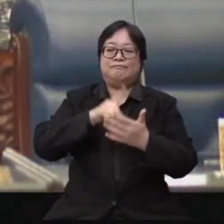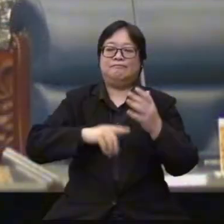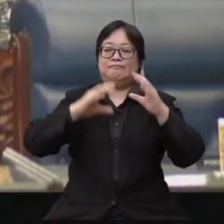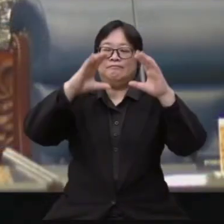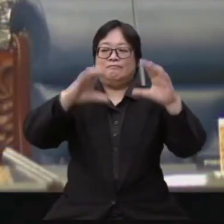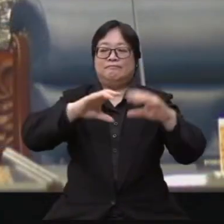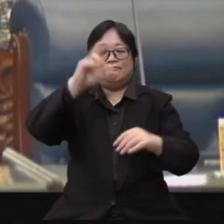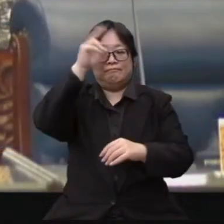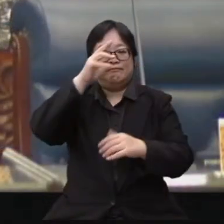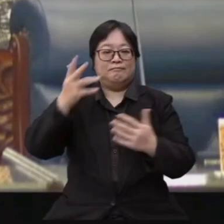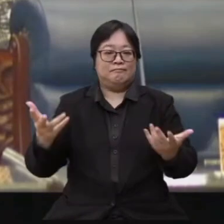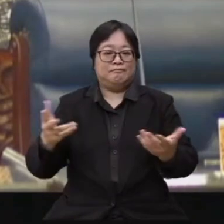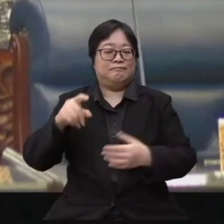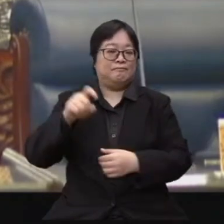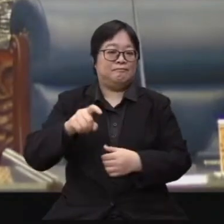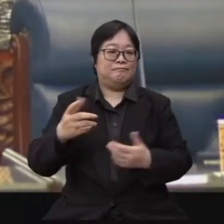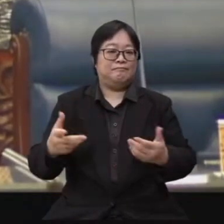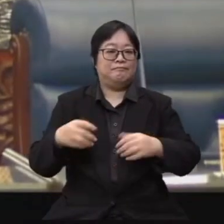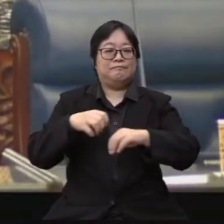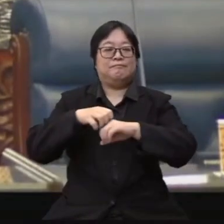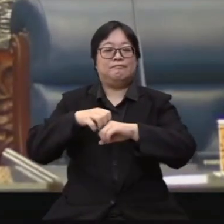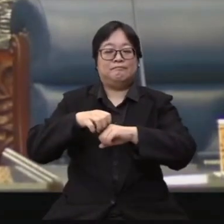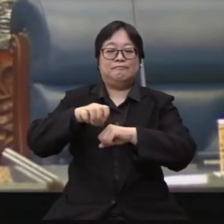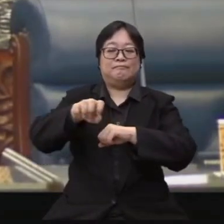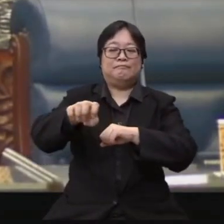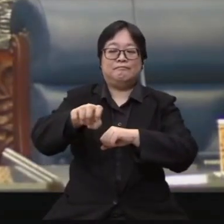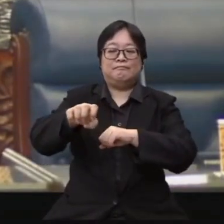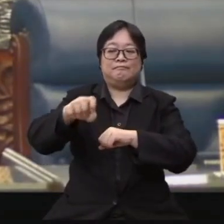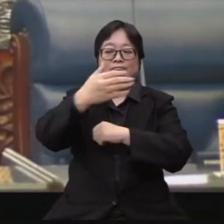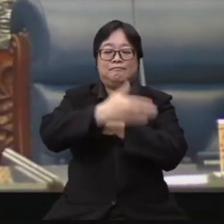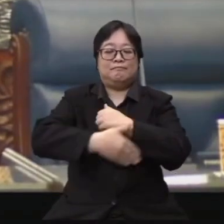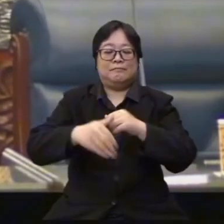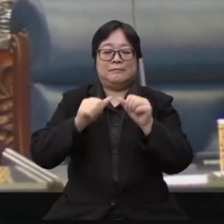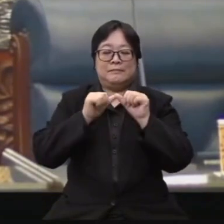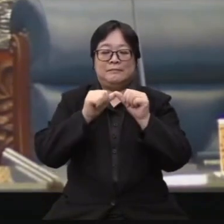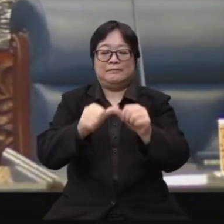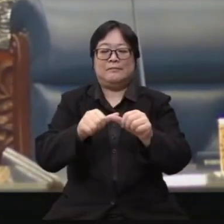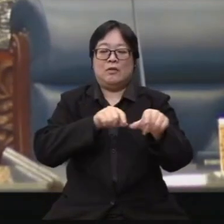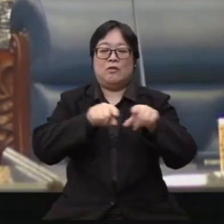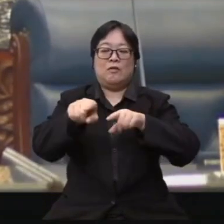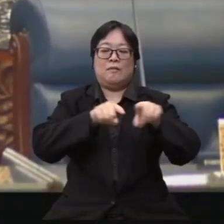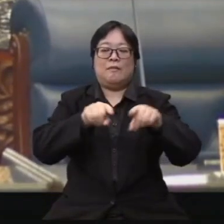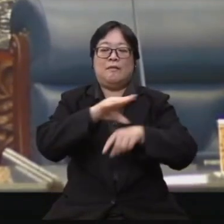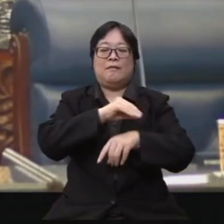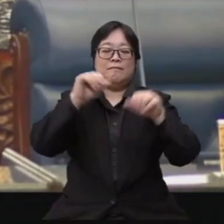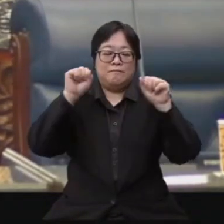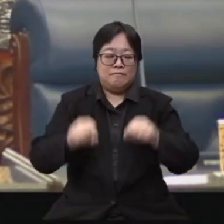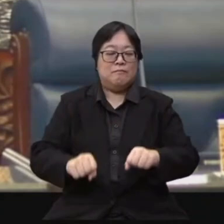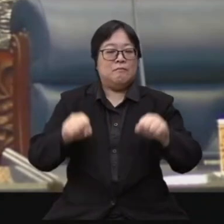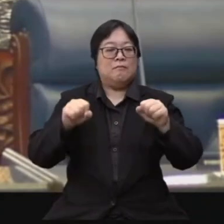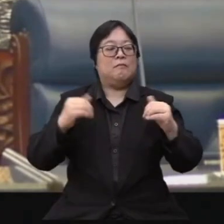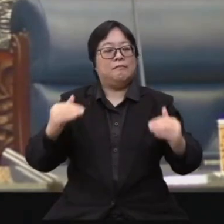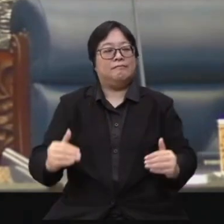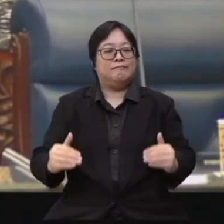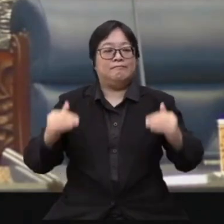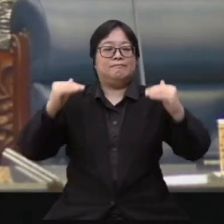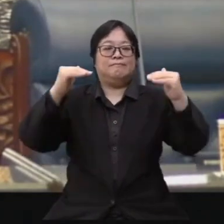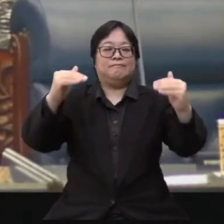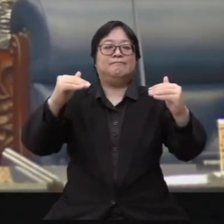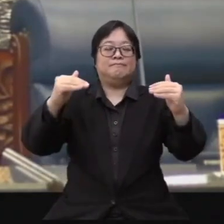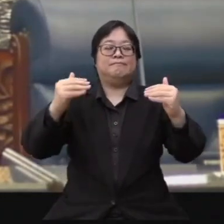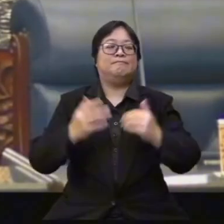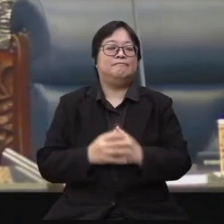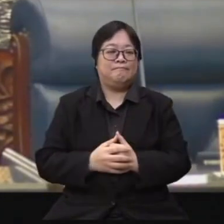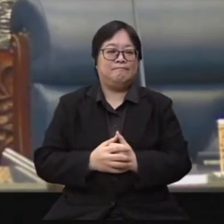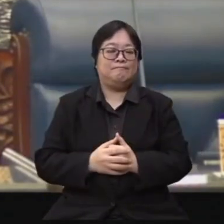pendekatan kerajaan bagi memastikan ekspor negara kekal kompetitif dan dapat terus ditingkatkan,